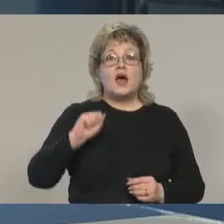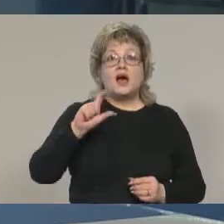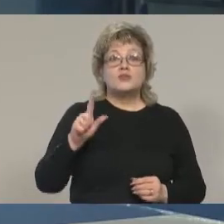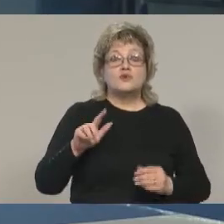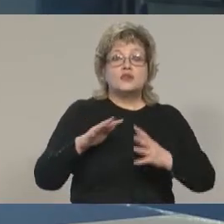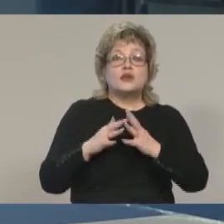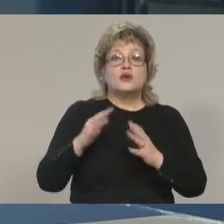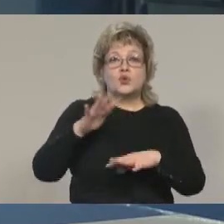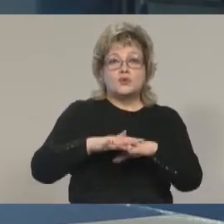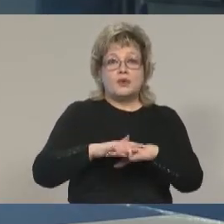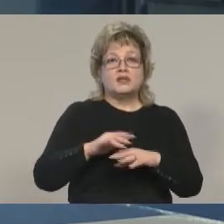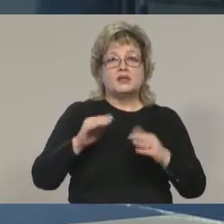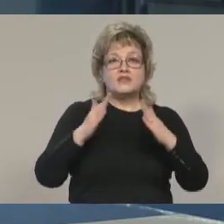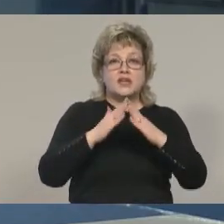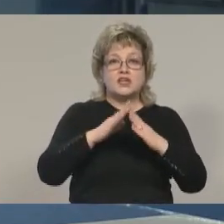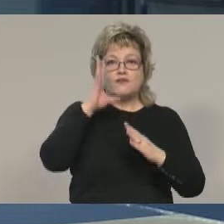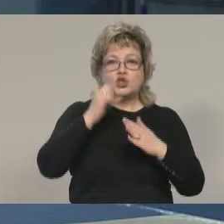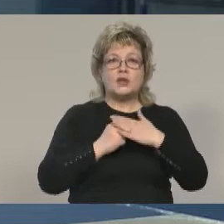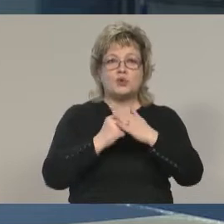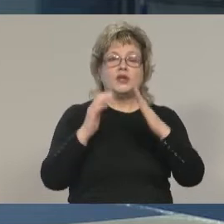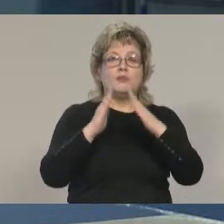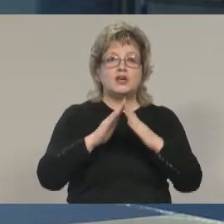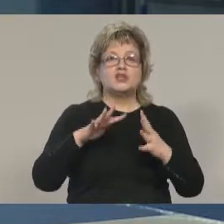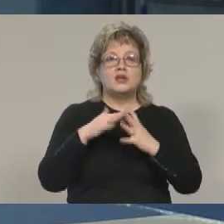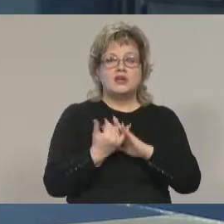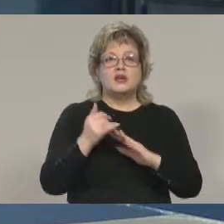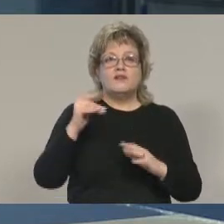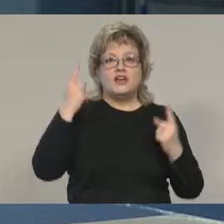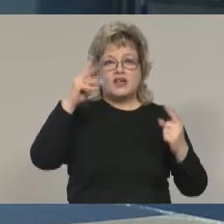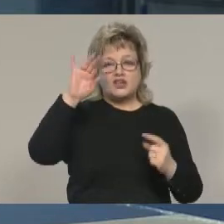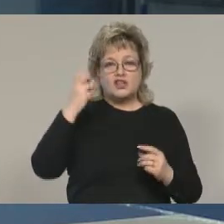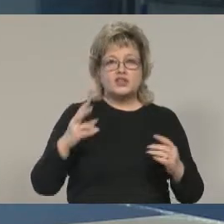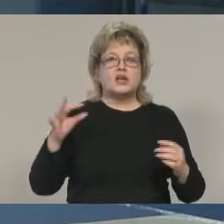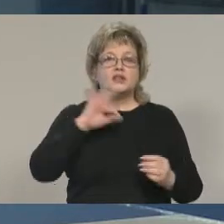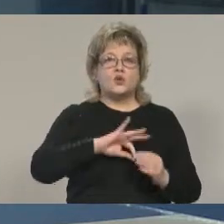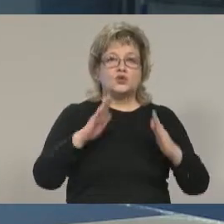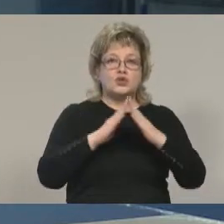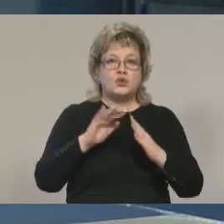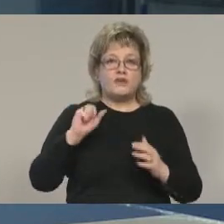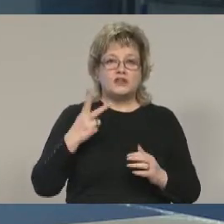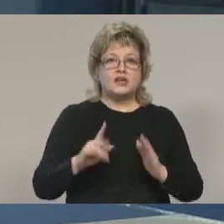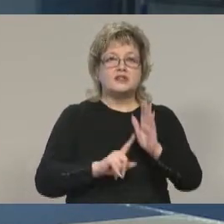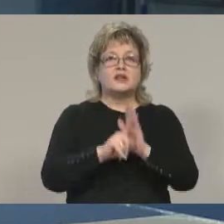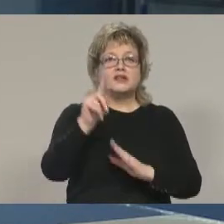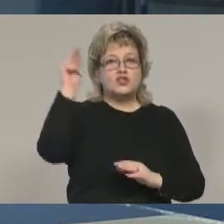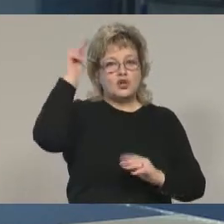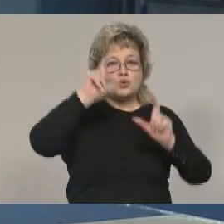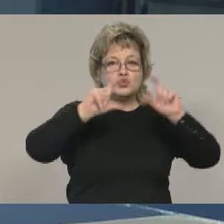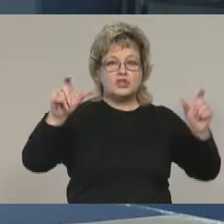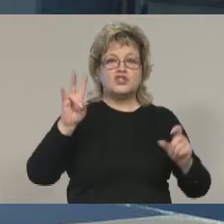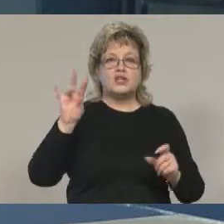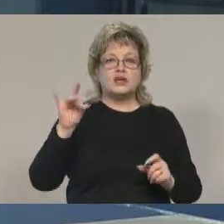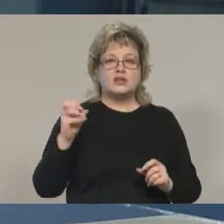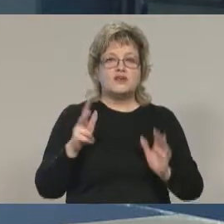Азовское отделение Госбанка, здание водонапорной башни в станице Великокняжеской, доходный дом Афанасьевой, женское начальное училище имени